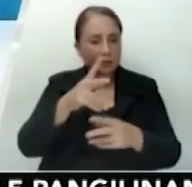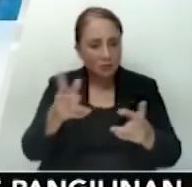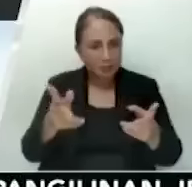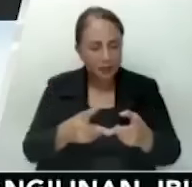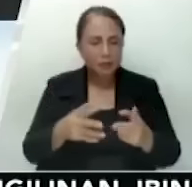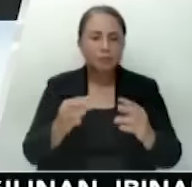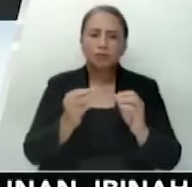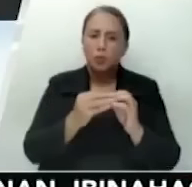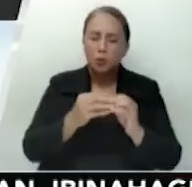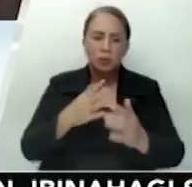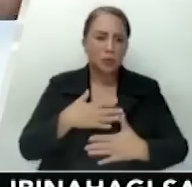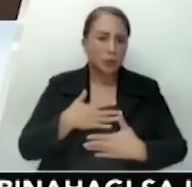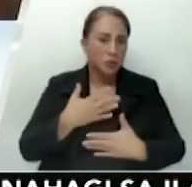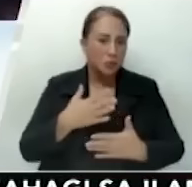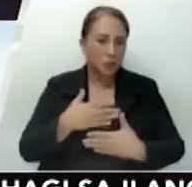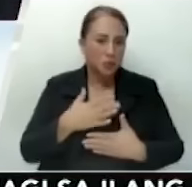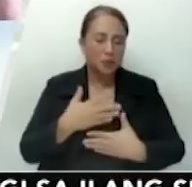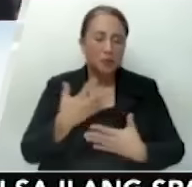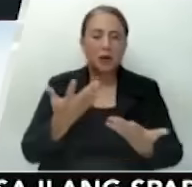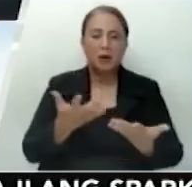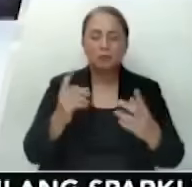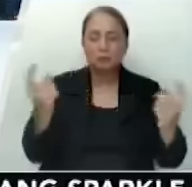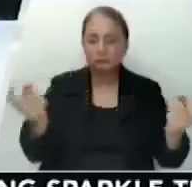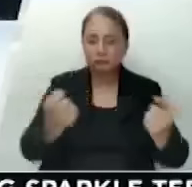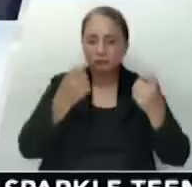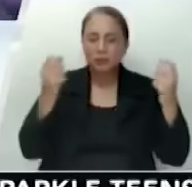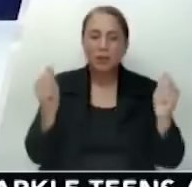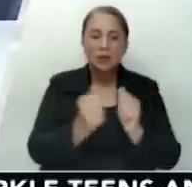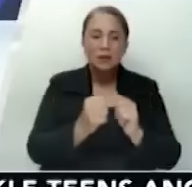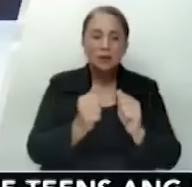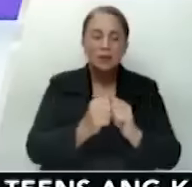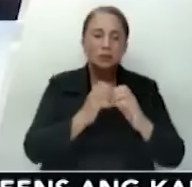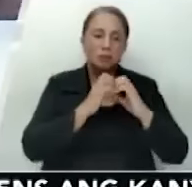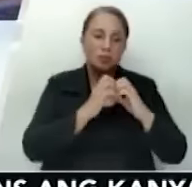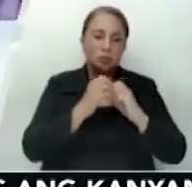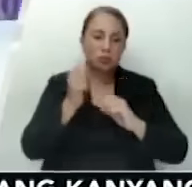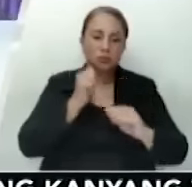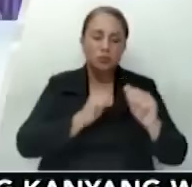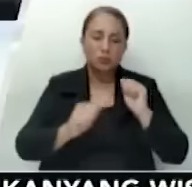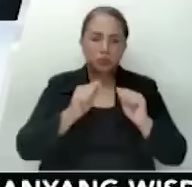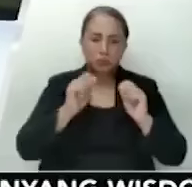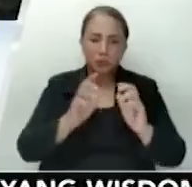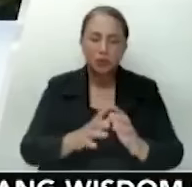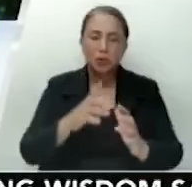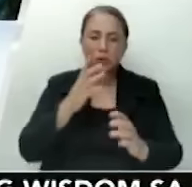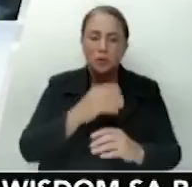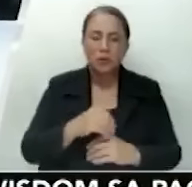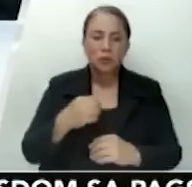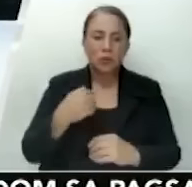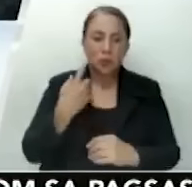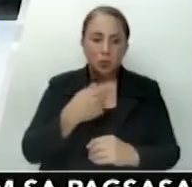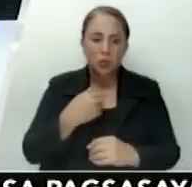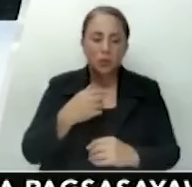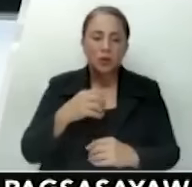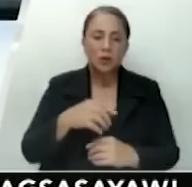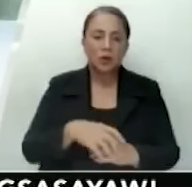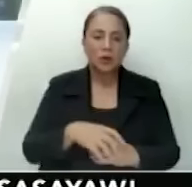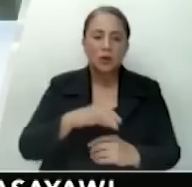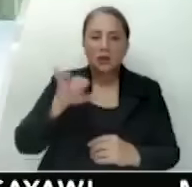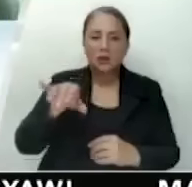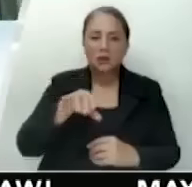at makahulugan pa ang pagdiriwang kasama ang Kapuso Stars. Gaya ni Abot Kamay na Pangarap cast John Vic D.